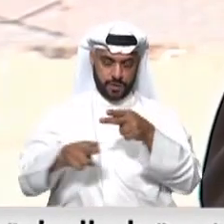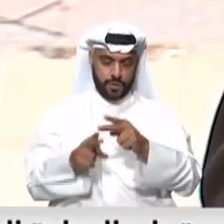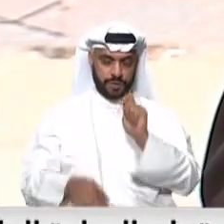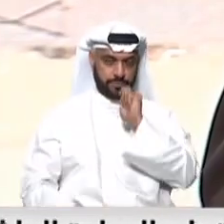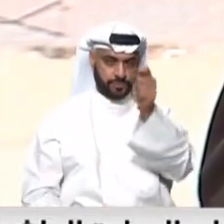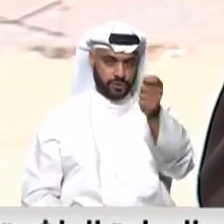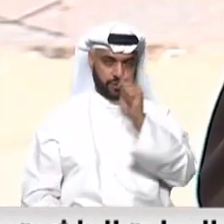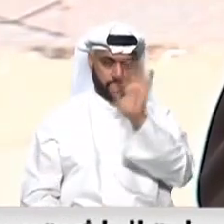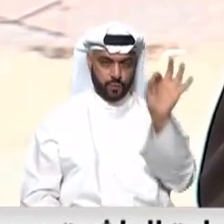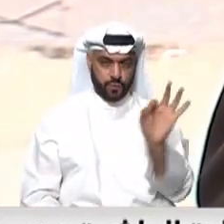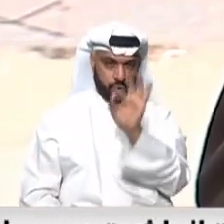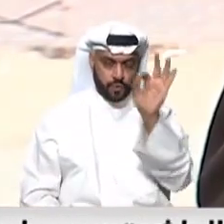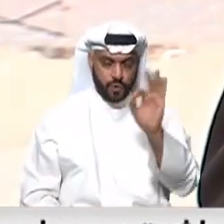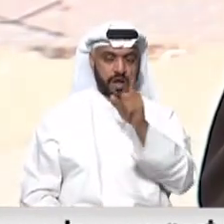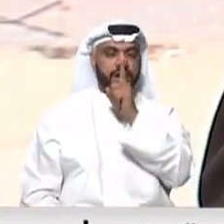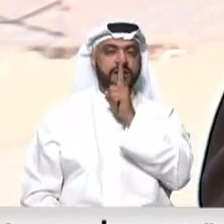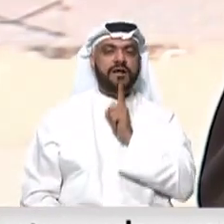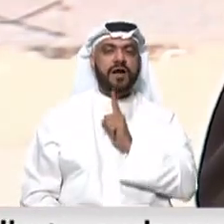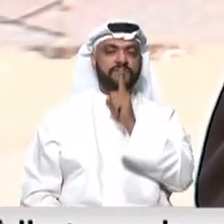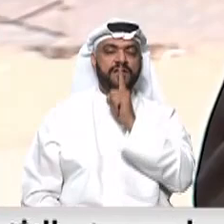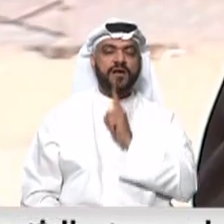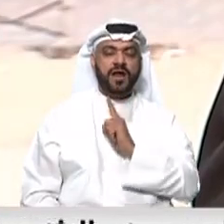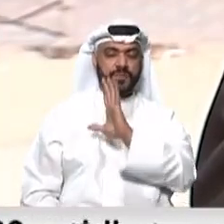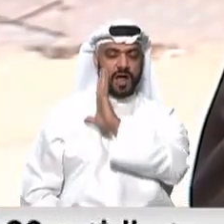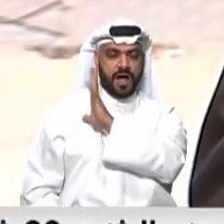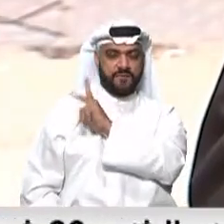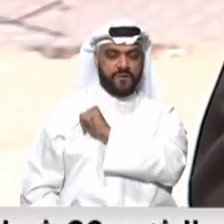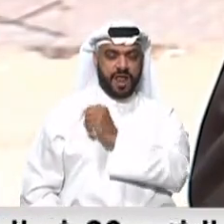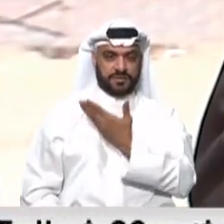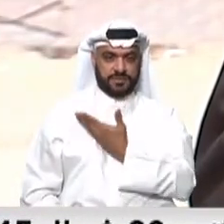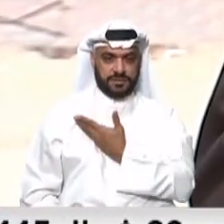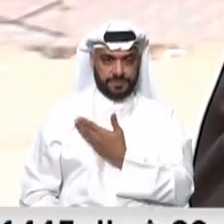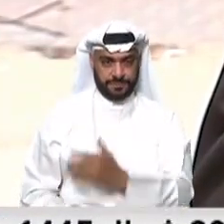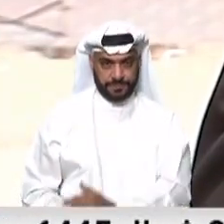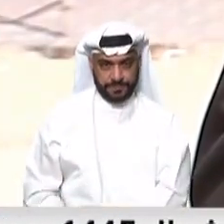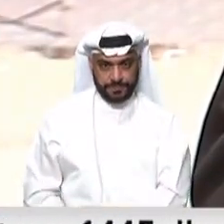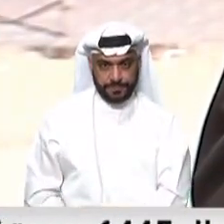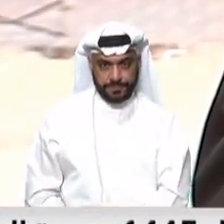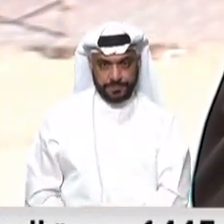الكويت، من مدينة رفح جنوبي قطاع غزة، فلسطين.